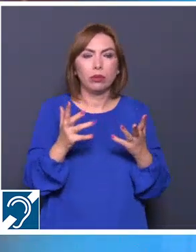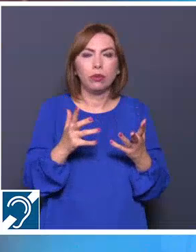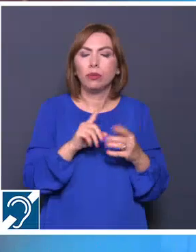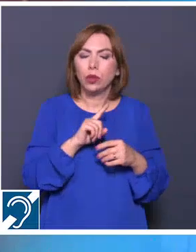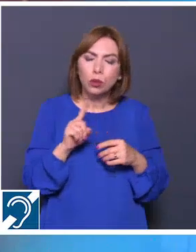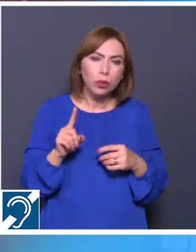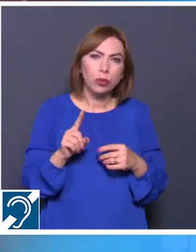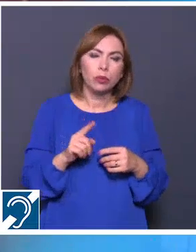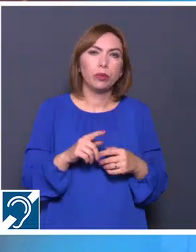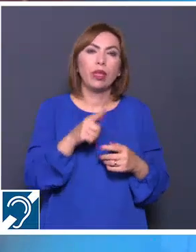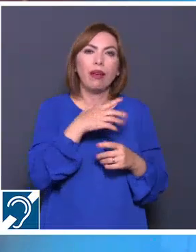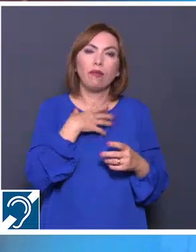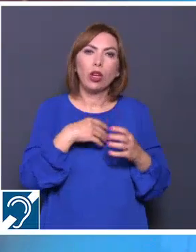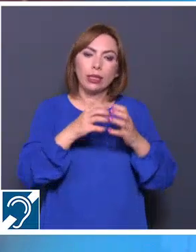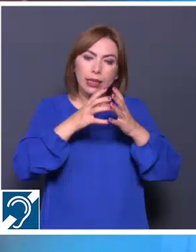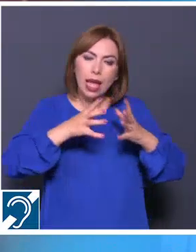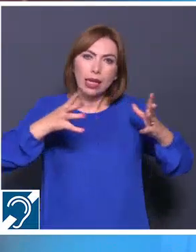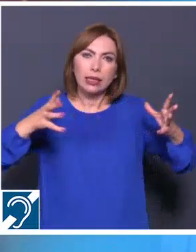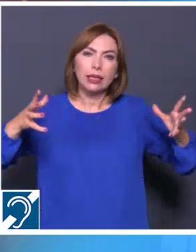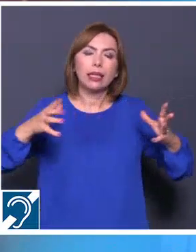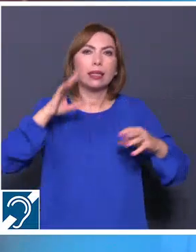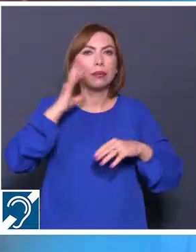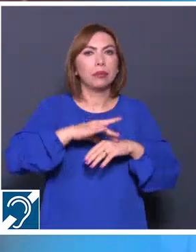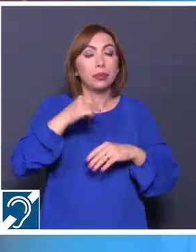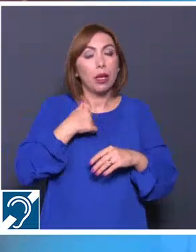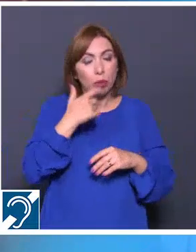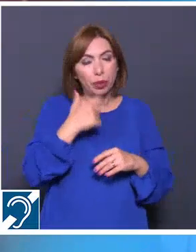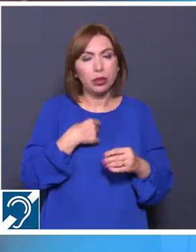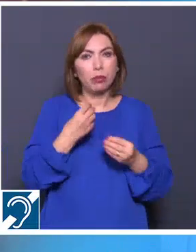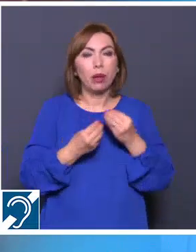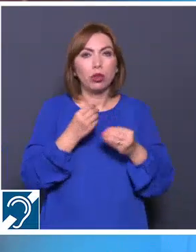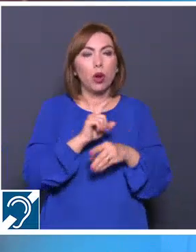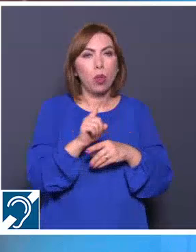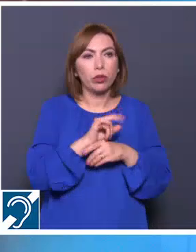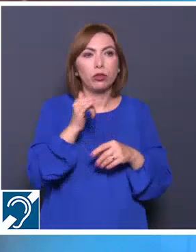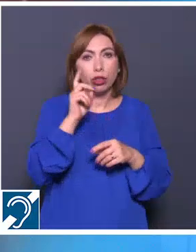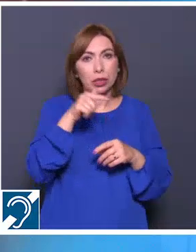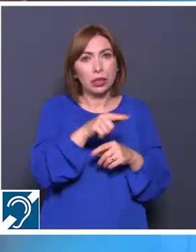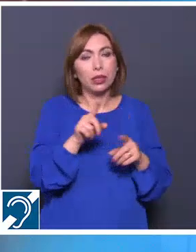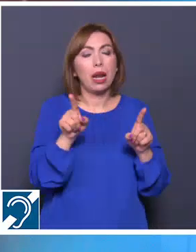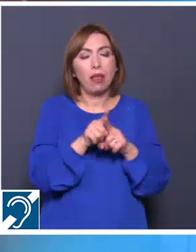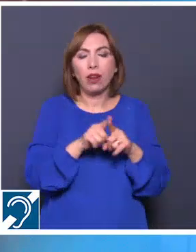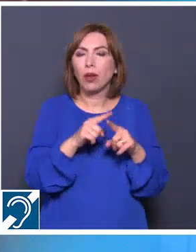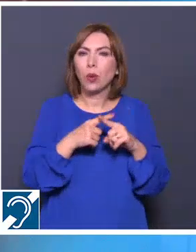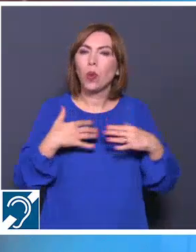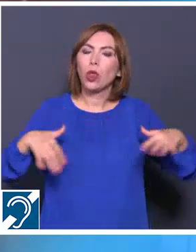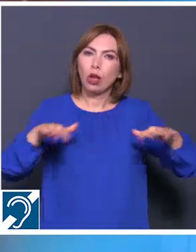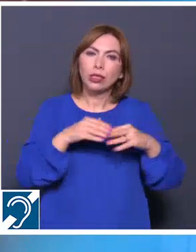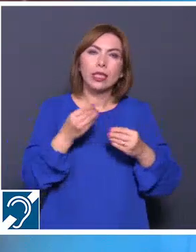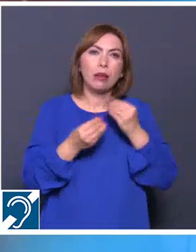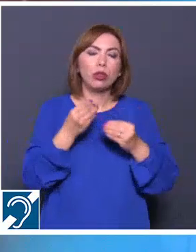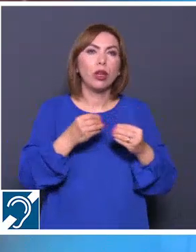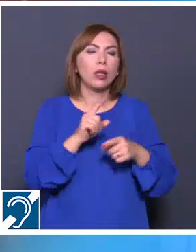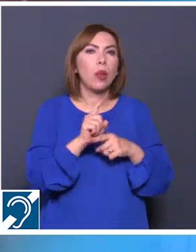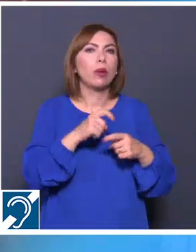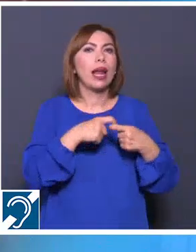creativă, în niciun caz. Ei vor să extindă procesul creativ. Eu personal m-am jucat cu niște lucruri și Dan la fel. Cu toții ne-am jucat cu lucruri